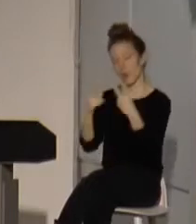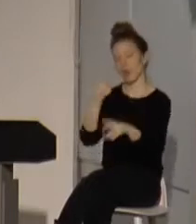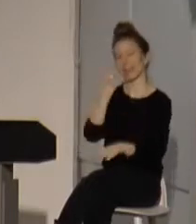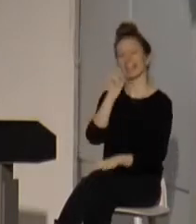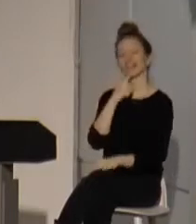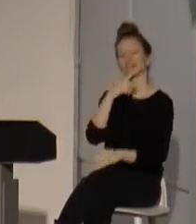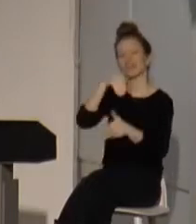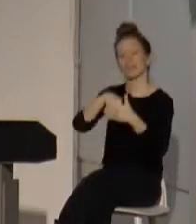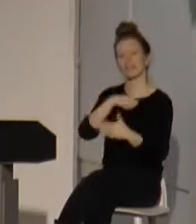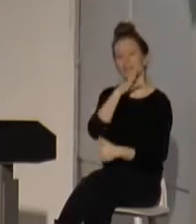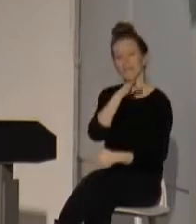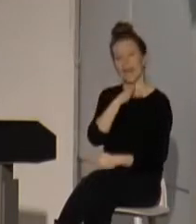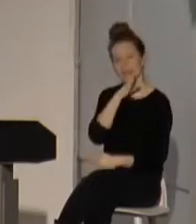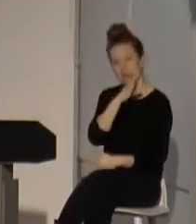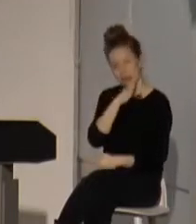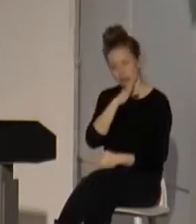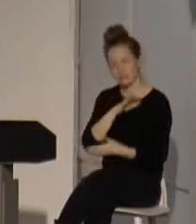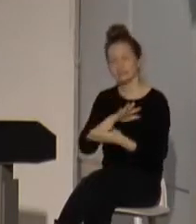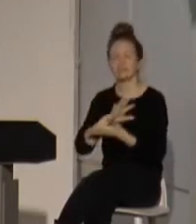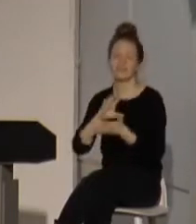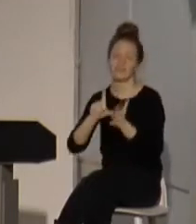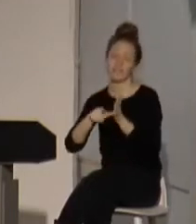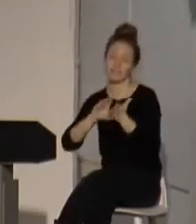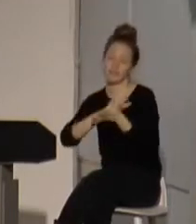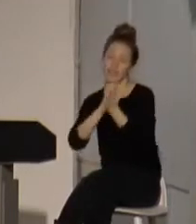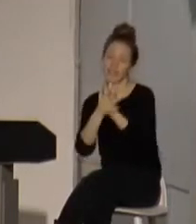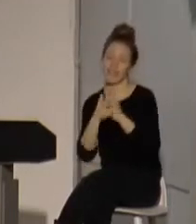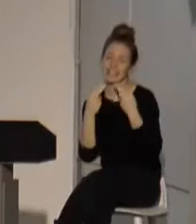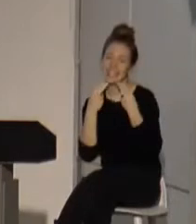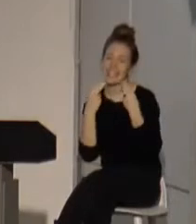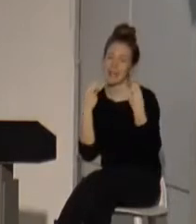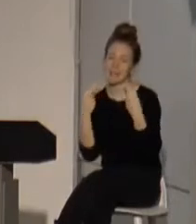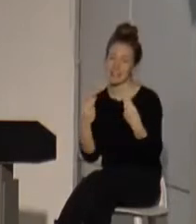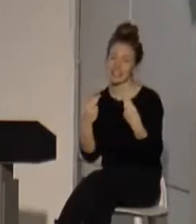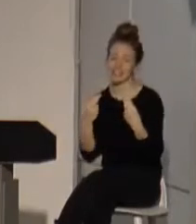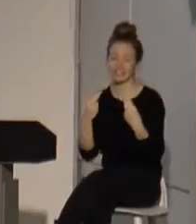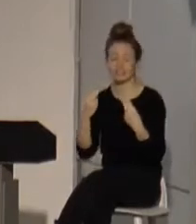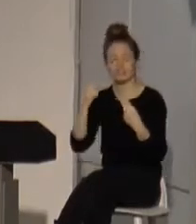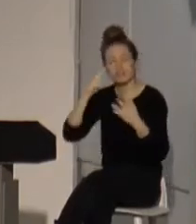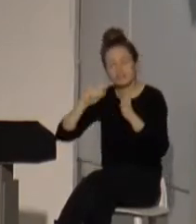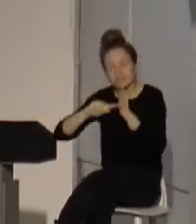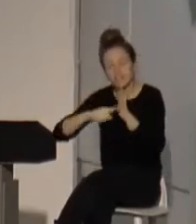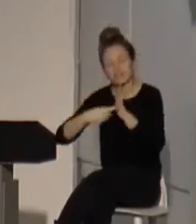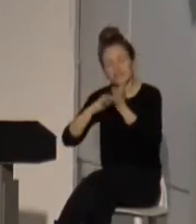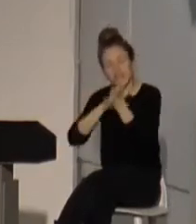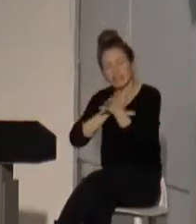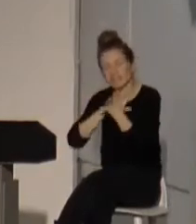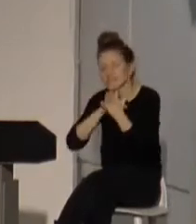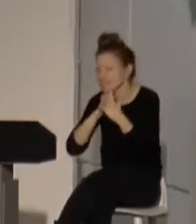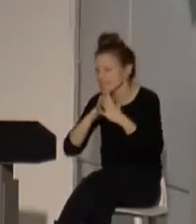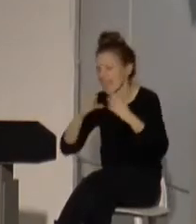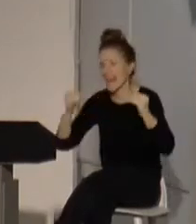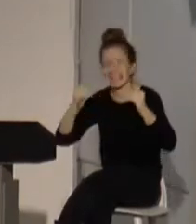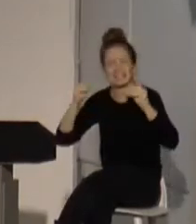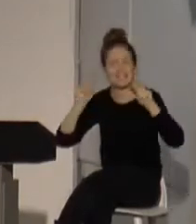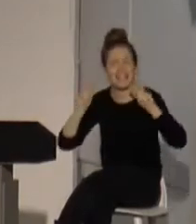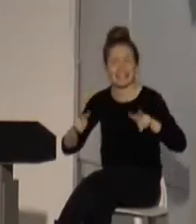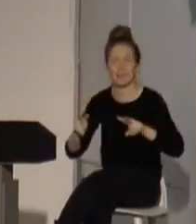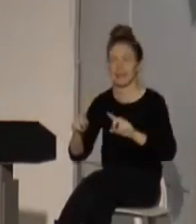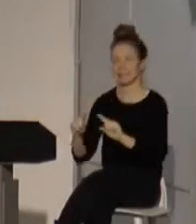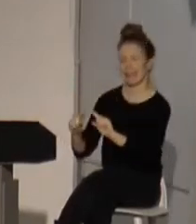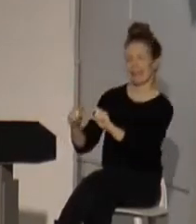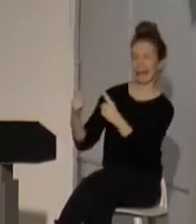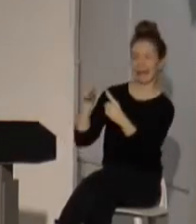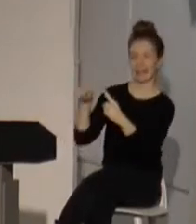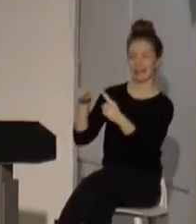כבעיה והופך את הטכנולוגיה לאיזשהו מענה שבשאיפה יעלים לגמרי את החריגה הזאת מהנורמה.